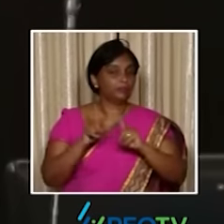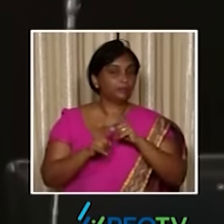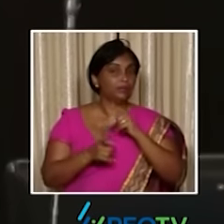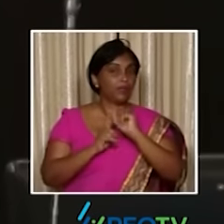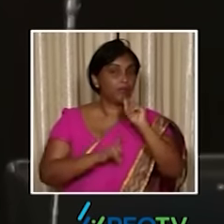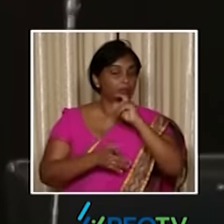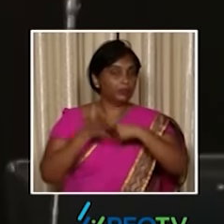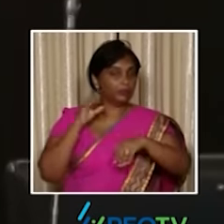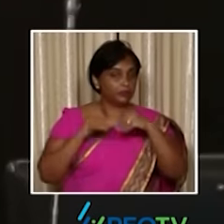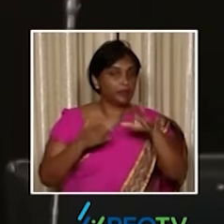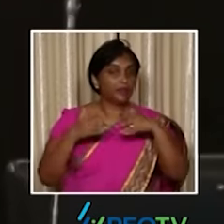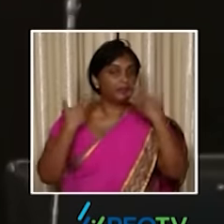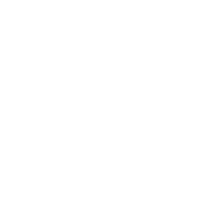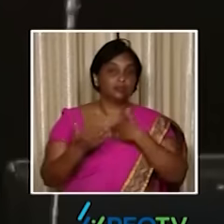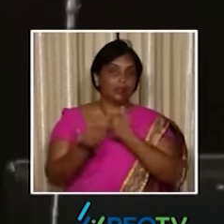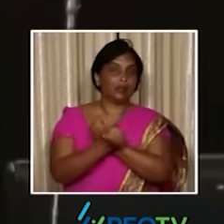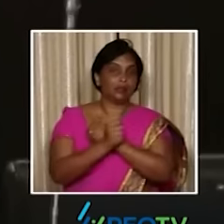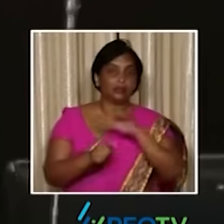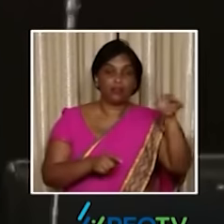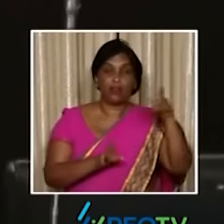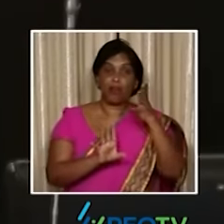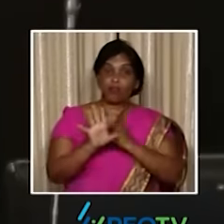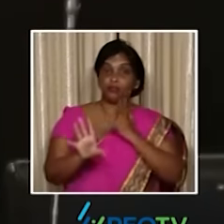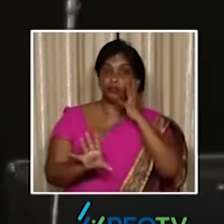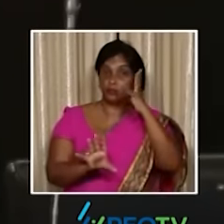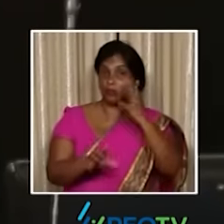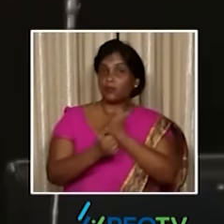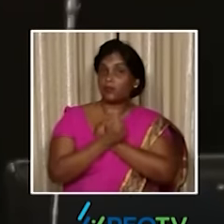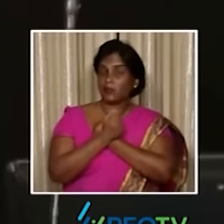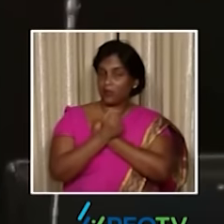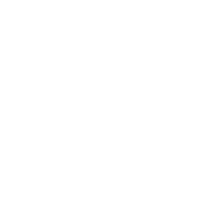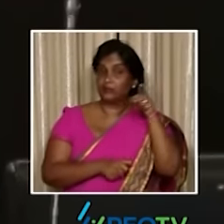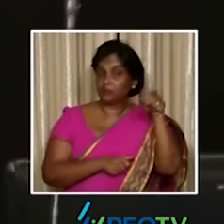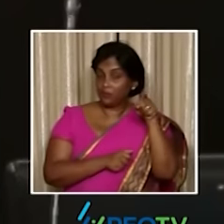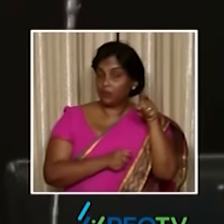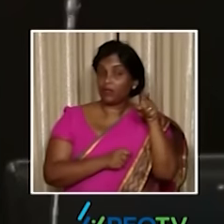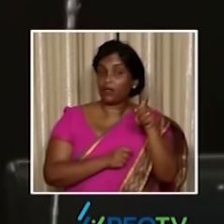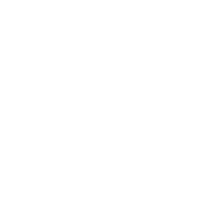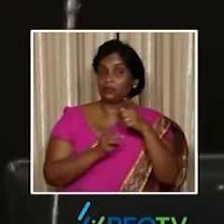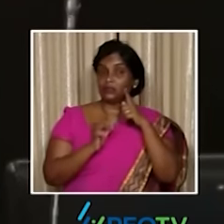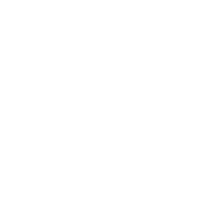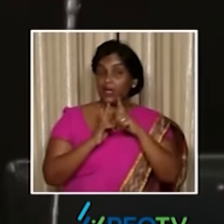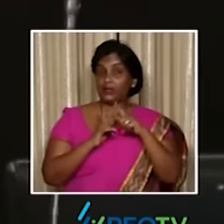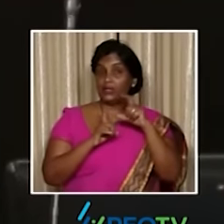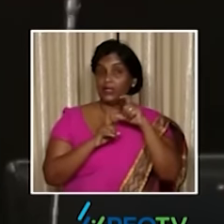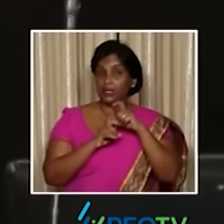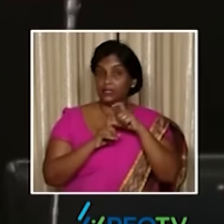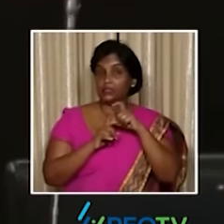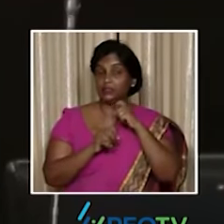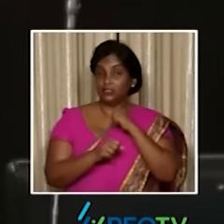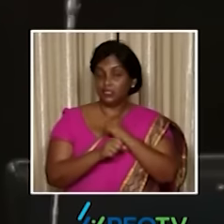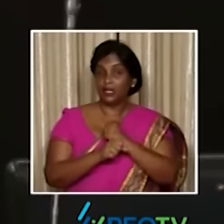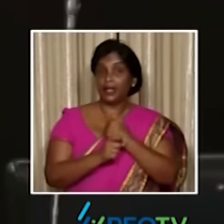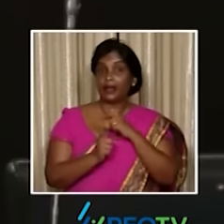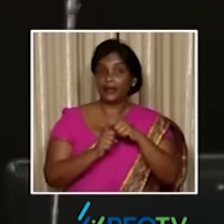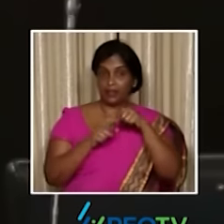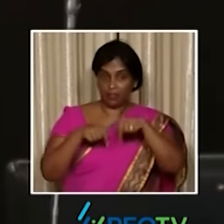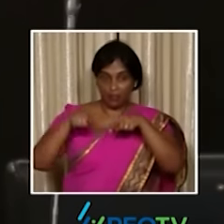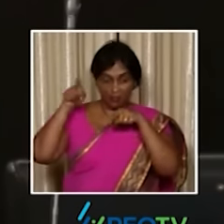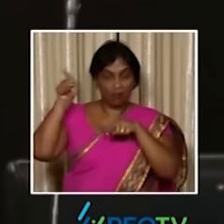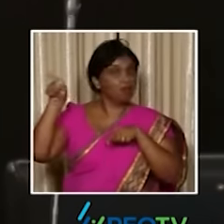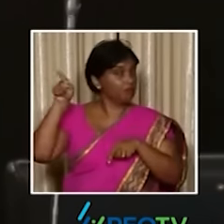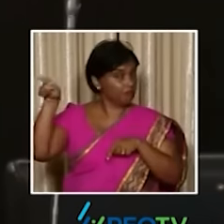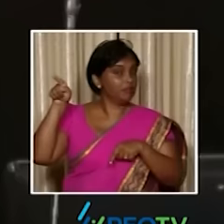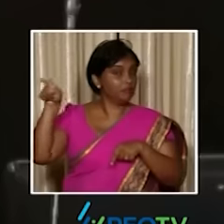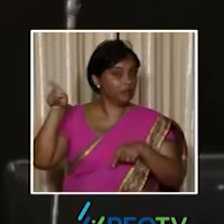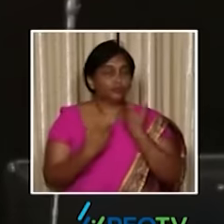තියලා ඒකත් ඊටපස්සෝ මාව නිදාස් කරන්න අවුරුදු 5ක් මාව අතුලට තියාගන්න හොඳ PID ඩිරෙක්ටර් එක්කෙනෙක් තාමත් ඉන්න එක්කෙනා. එයා තමයි